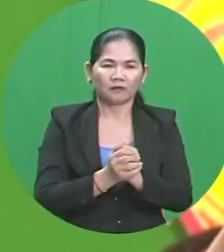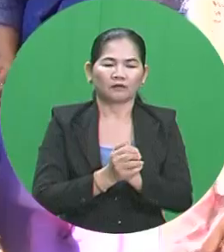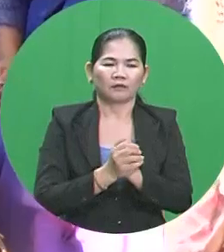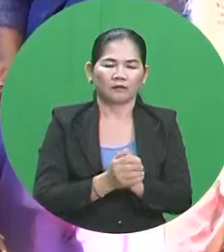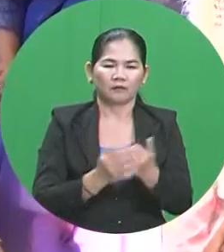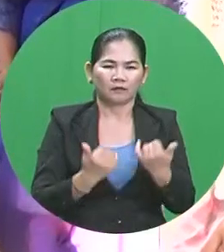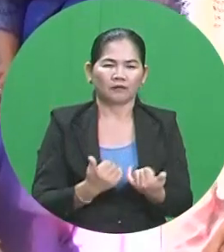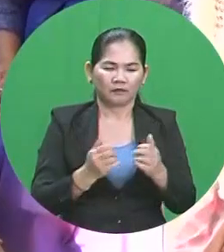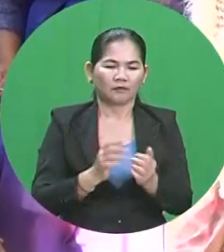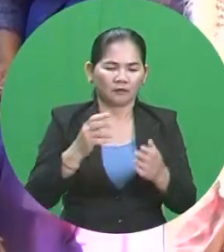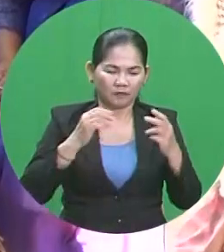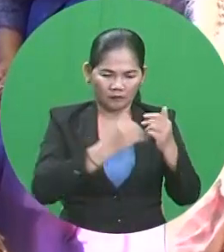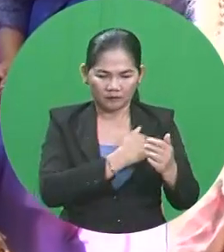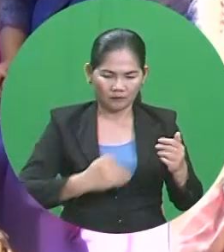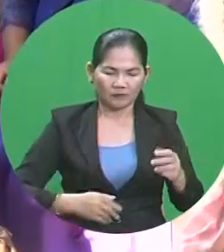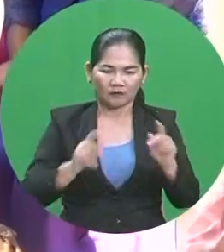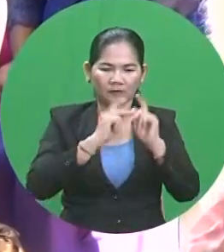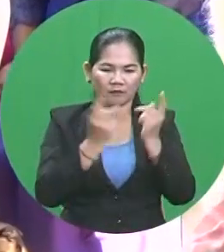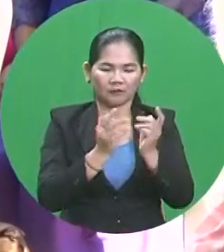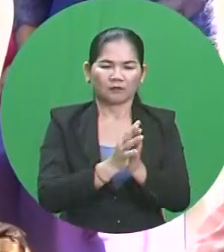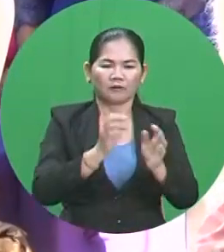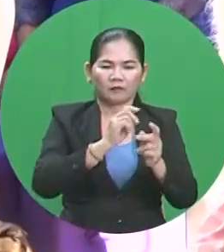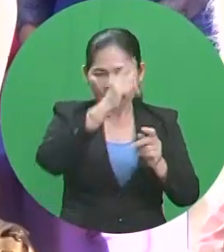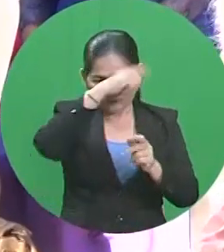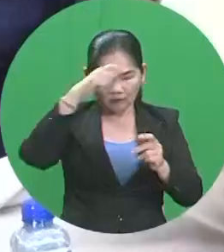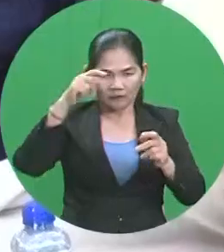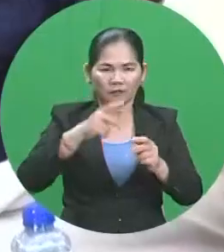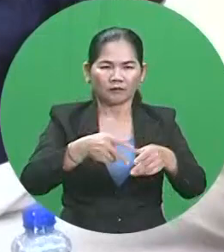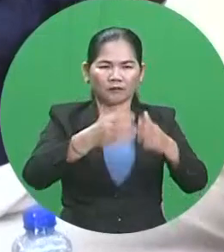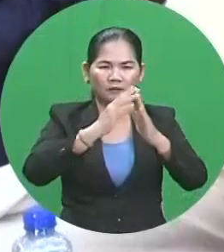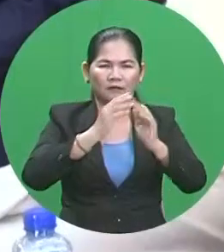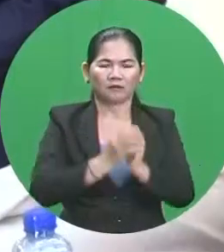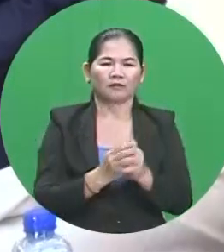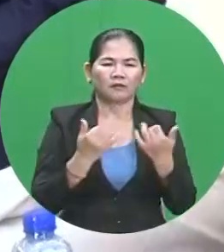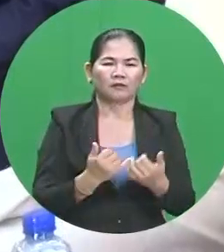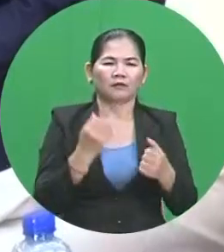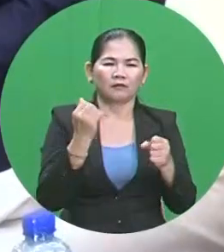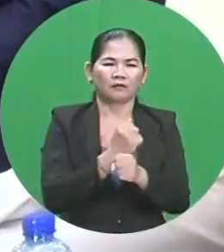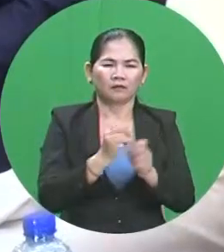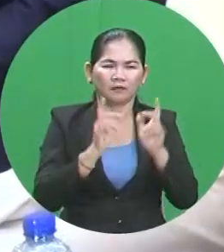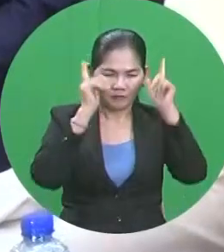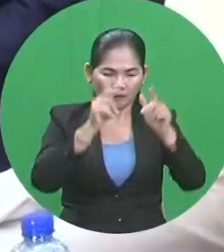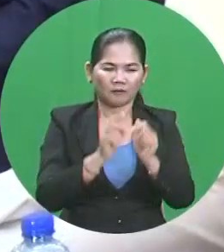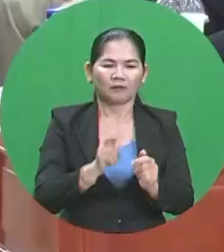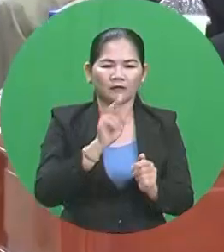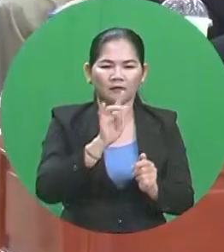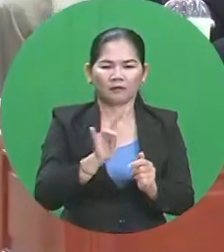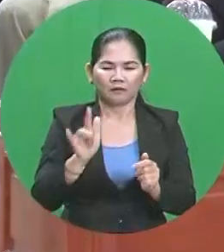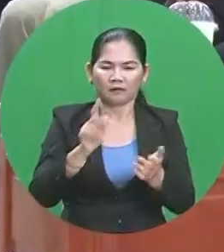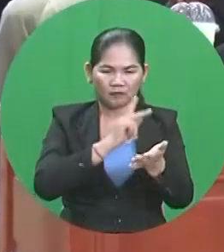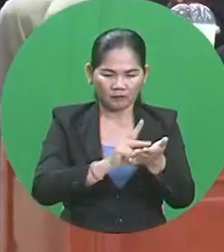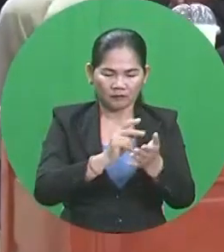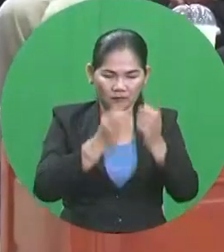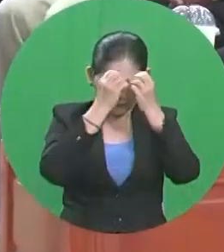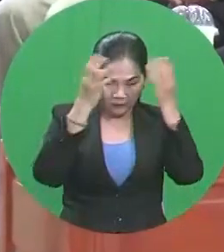ទើបសម្ដេចសម្រេចឲ្យបង្កើតគណៈកម្មការផលិតខ្សែភាពយន្តនេះឡើងដោយក្នុងនោះមានឯកឧត្តមមហាយុទ្ធរដ្ឋលេខាធិការក្